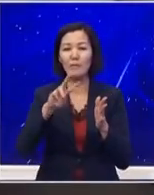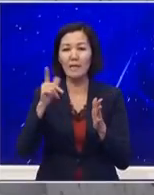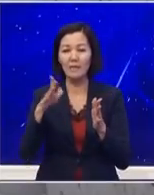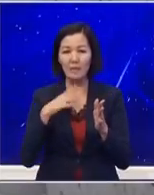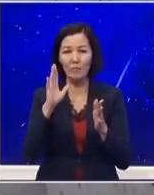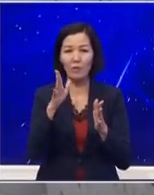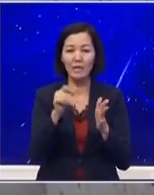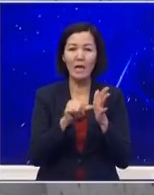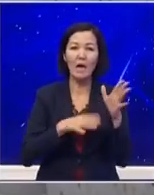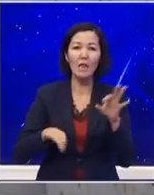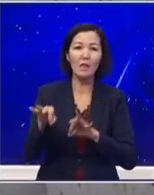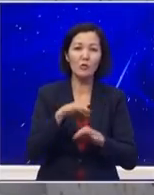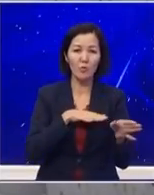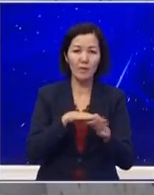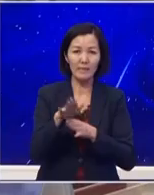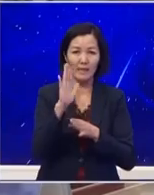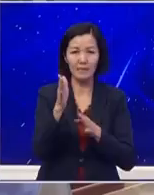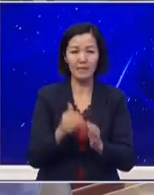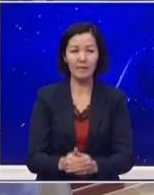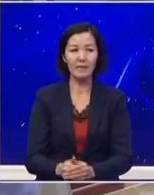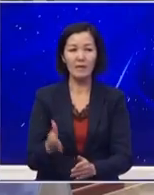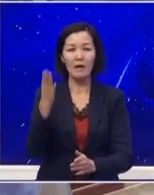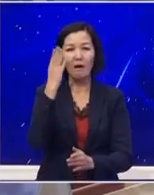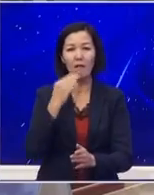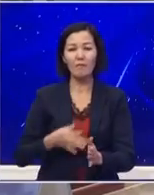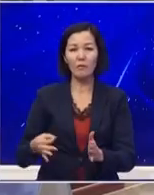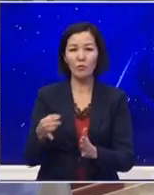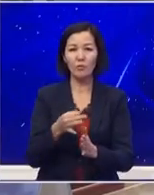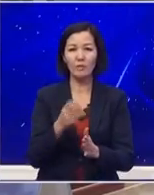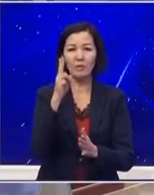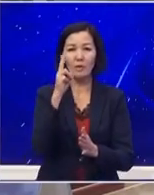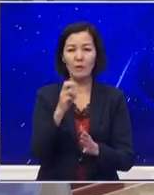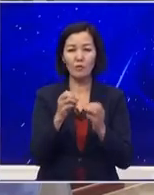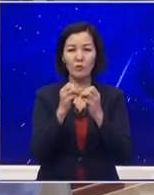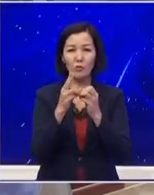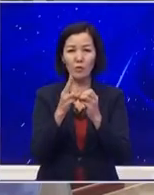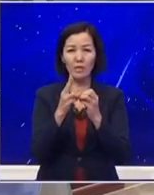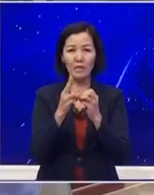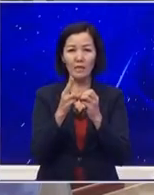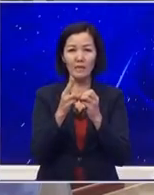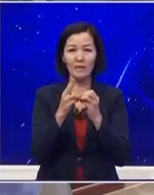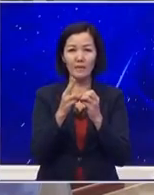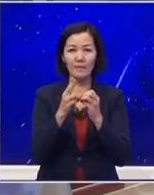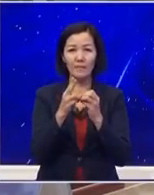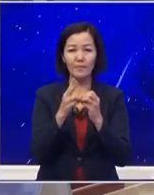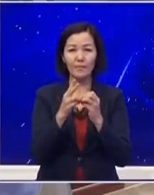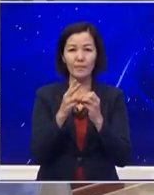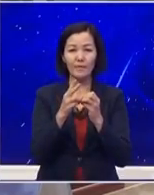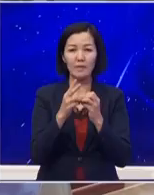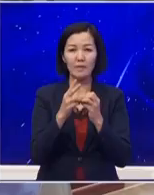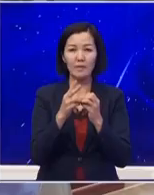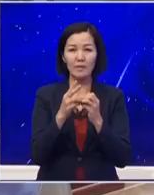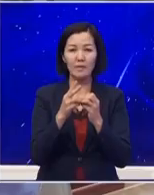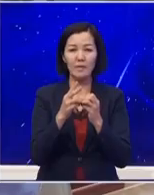болатын 6 жоба іске асады. Алматы облысында 212 балық шаруашылығы